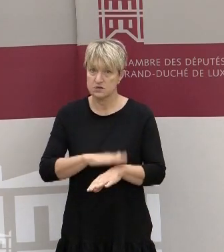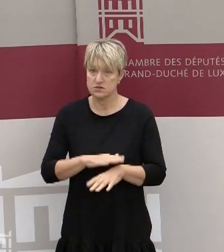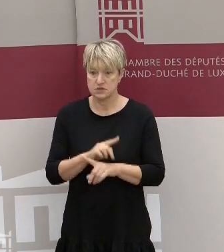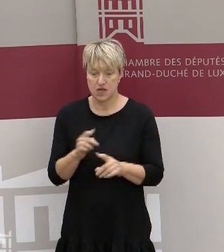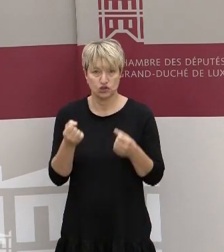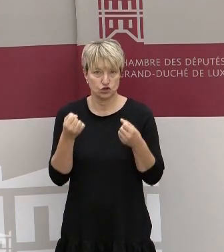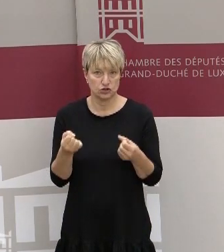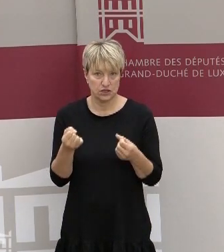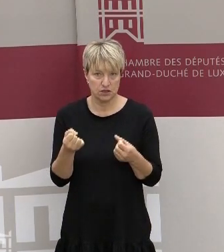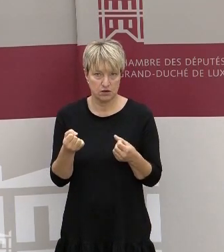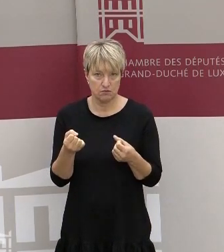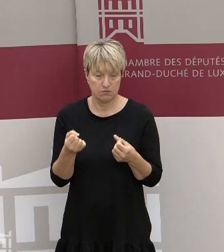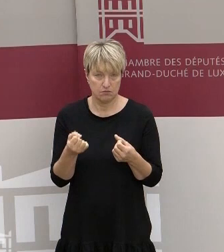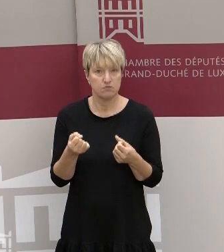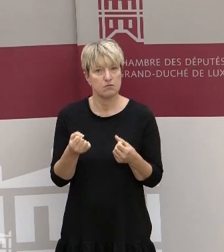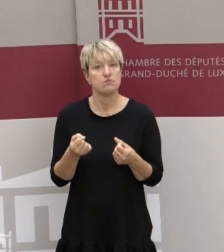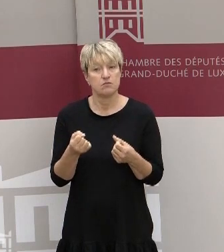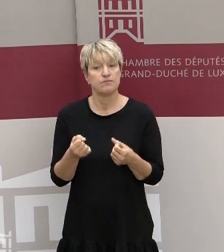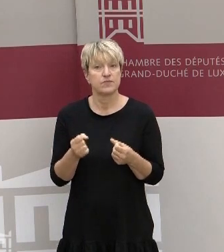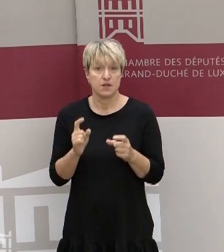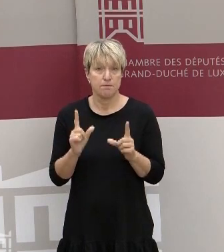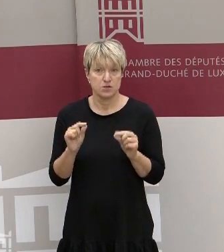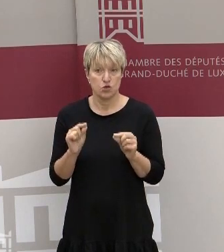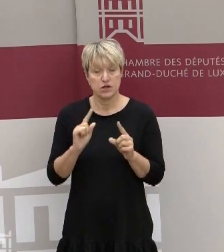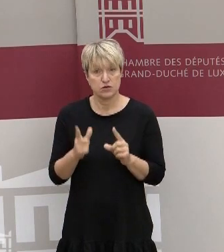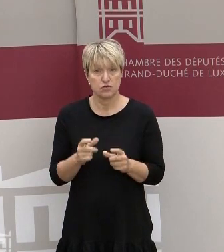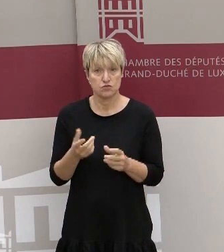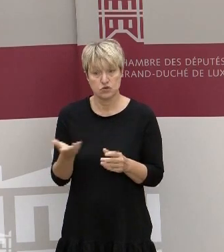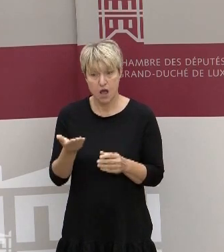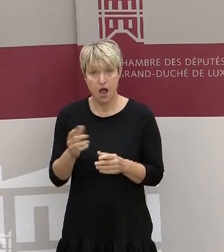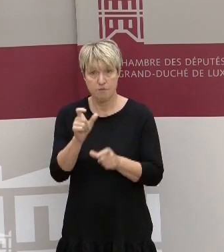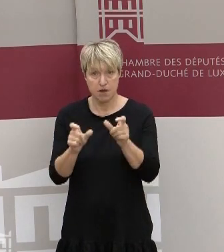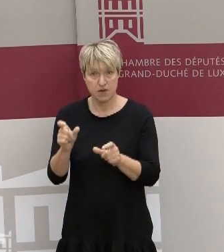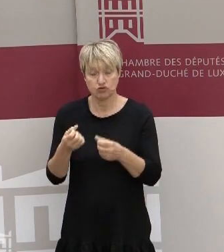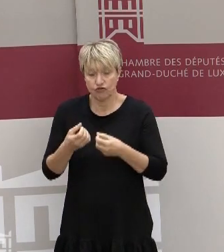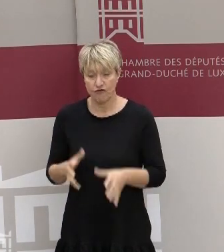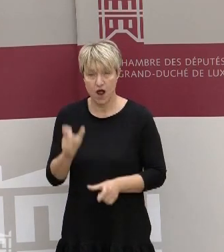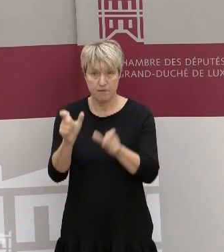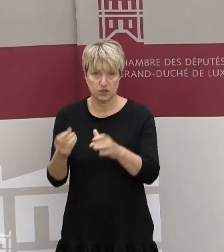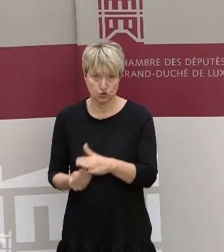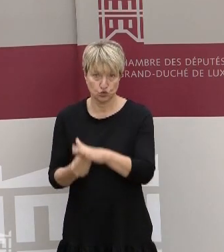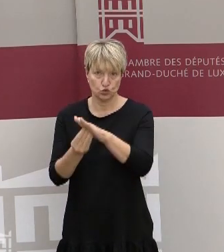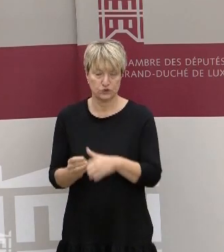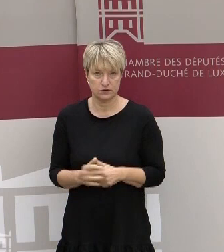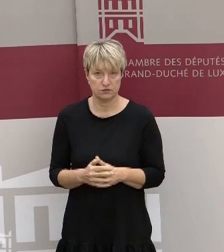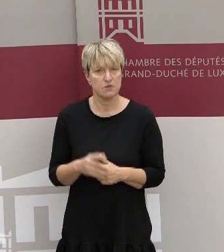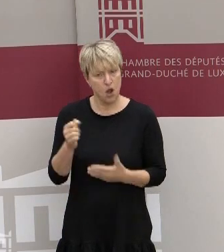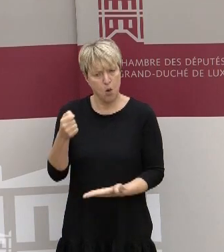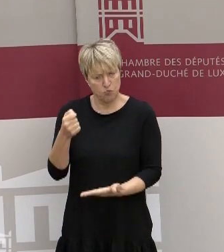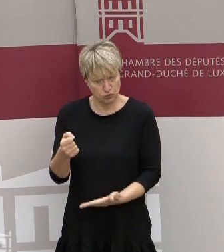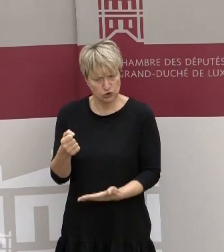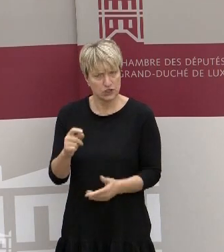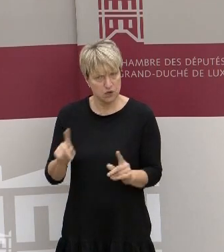aufzusichern. Das ist der Slogan, in dem an unserem Land hat ein Budget ausgeschafft gehen. Dieses Budget ist an diesem Aspekt aber viel zu